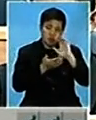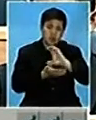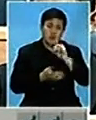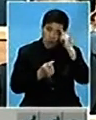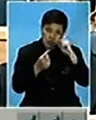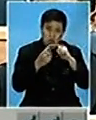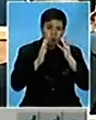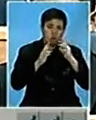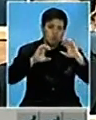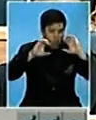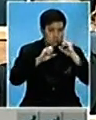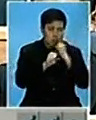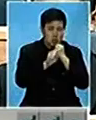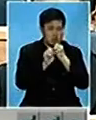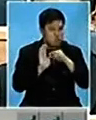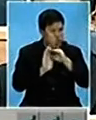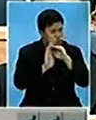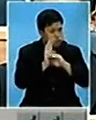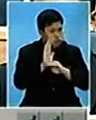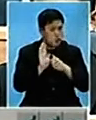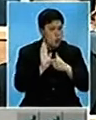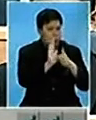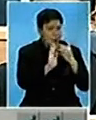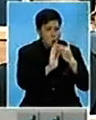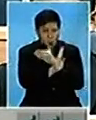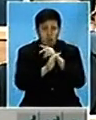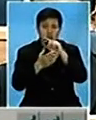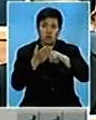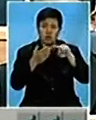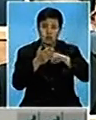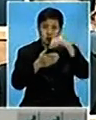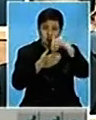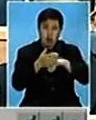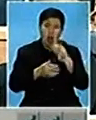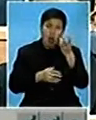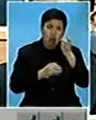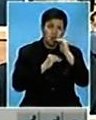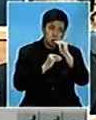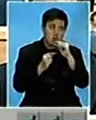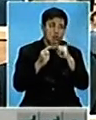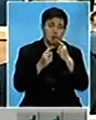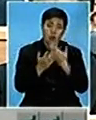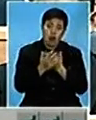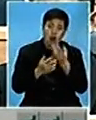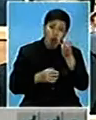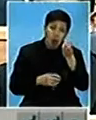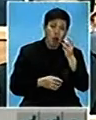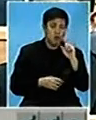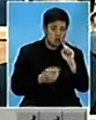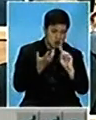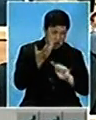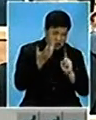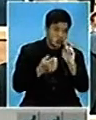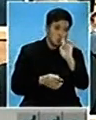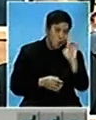ประชาชนและมีการนำเสนอนโยบายก่อนที่จะมีการเลือกตั้งและมีการกำหนดว่าข้าวเปลือกเจ้าธรรมดา15บาทข้าวหอมมะลิ